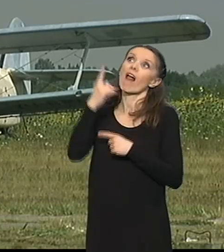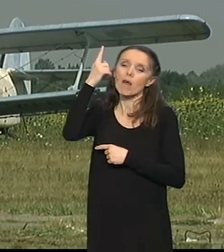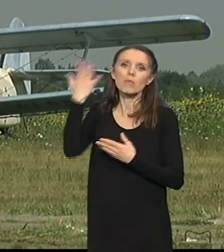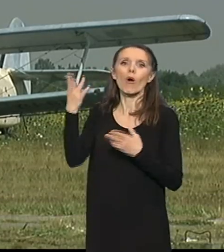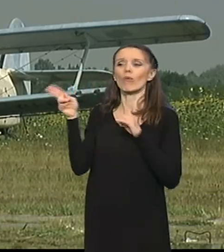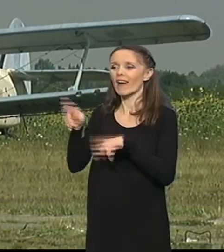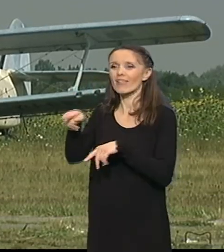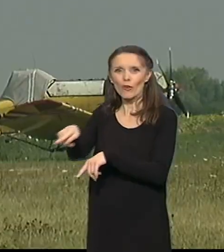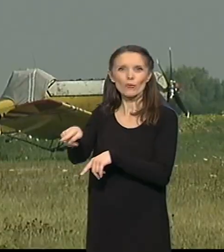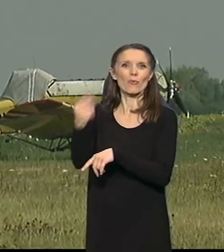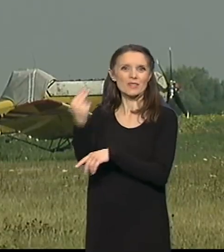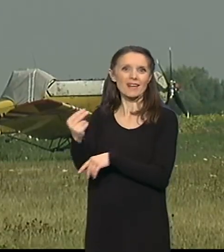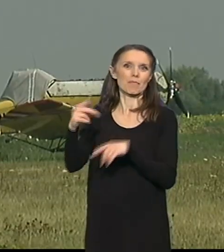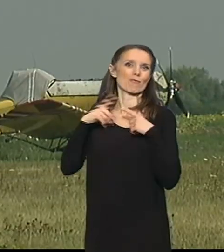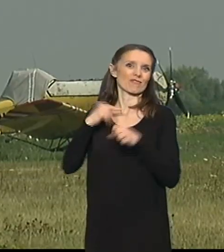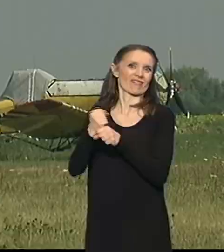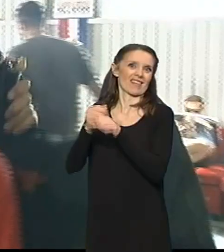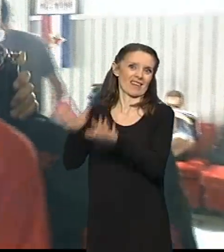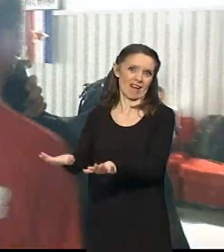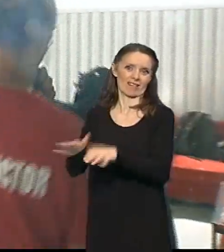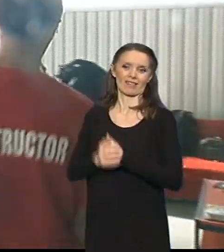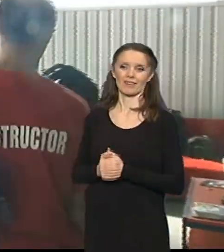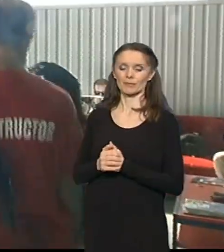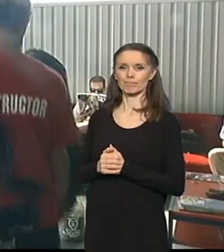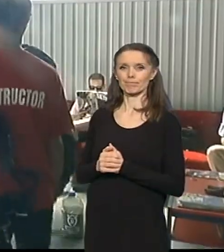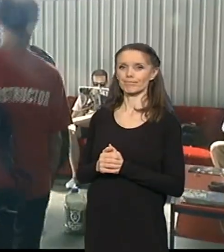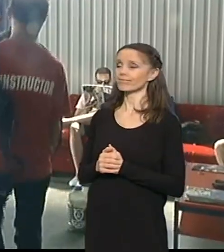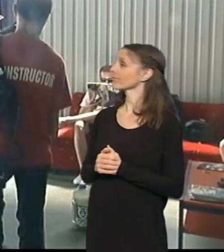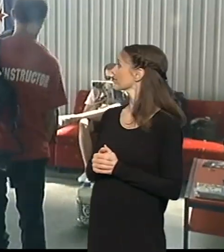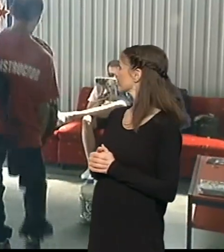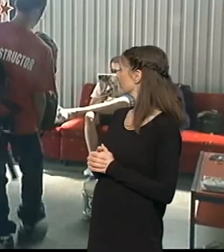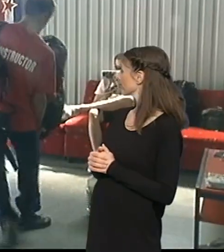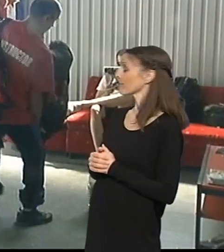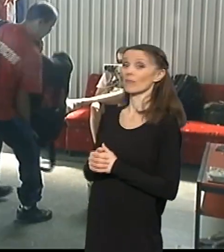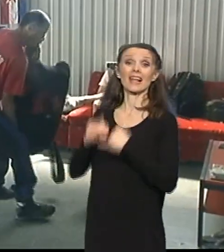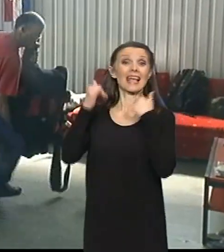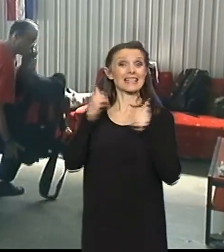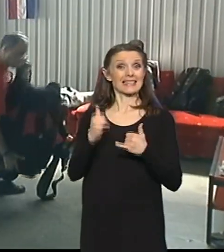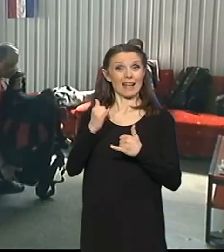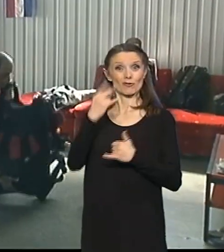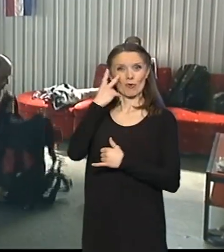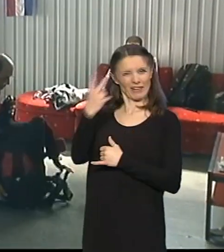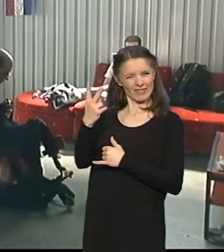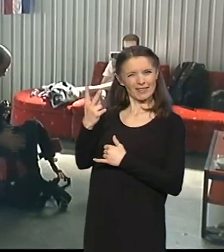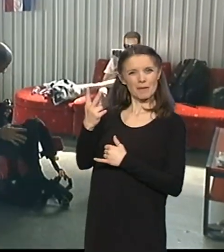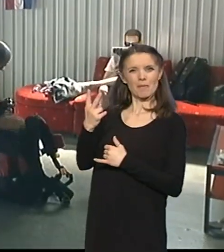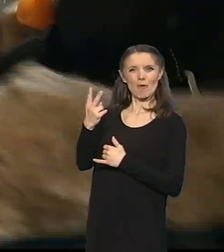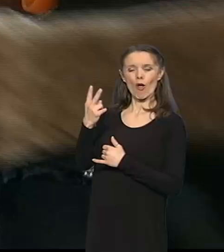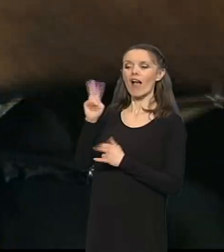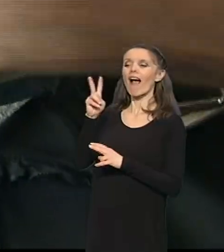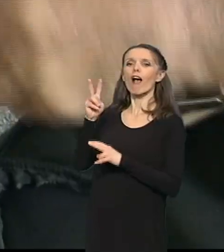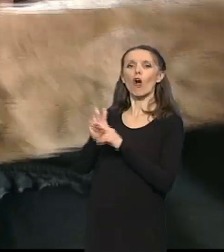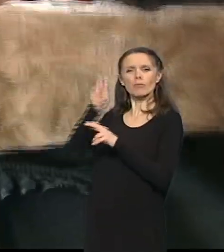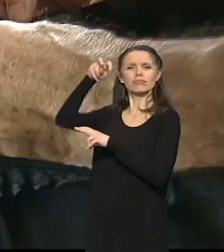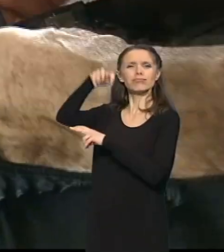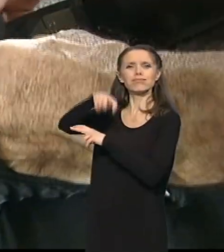se vratio na korenima na neki način. Sada ćemo da vidimo tandem skok sa jednom devojkom